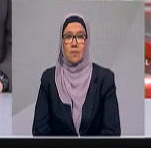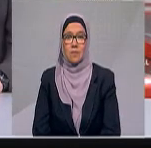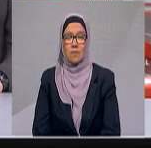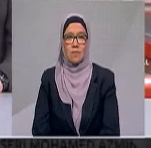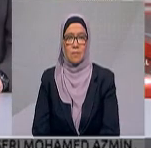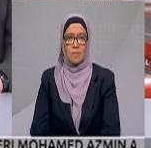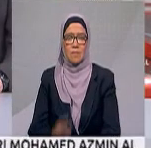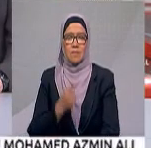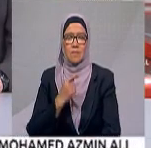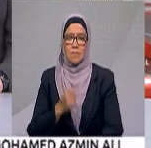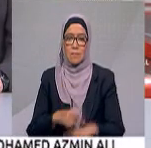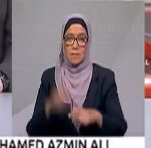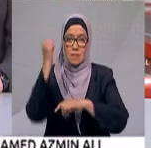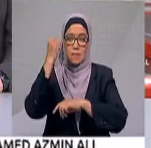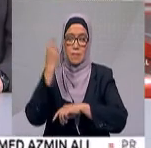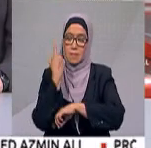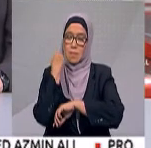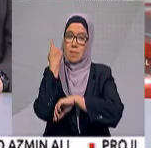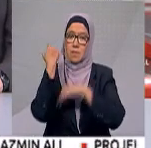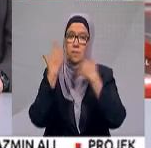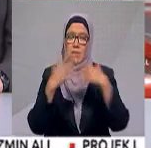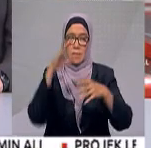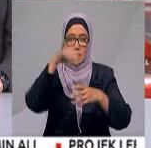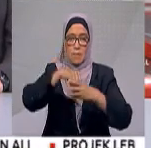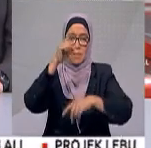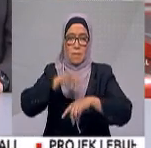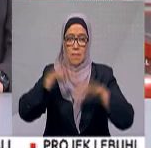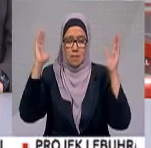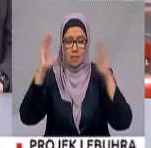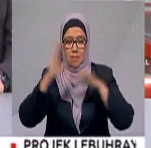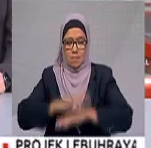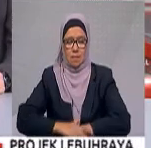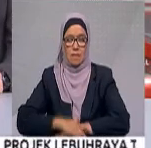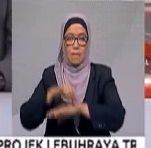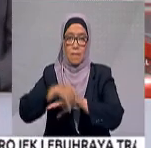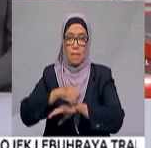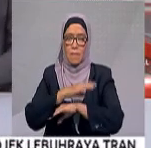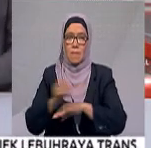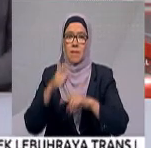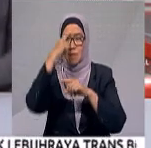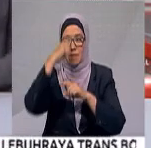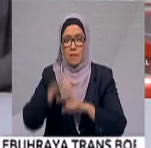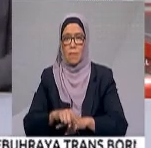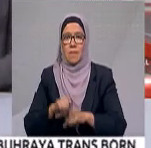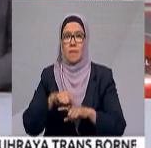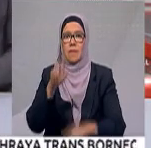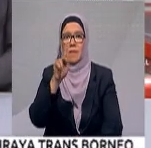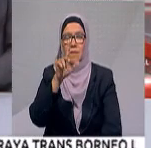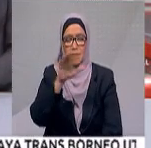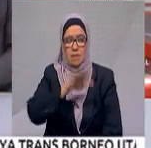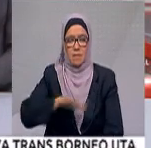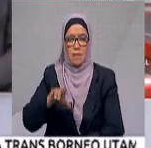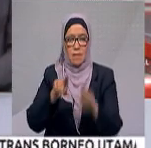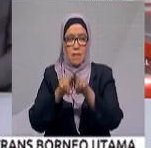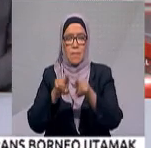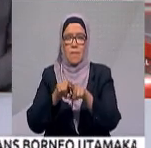Saudara, sebentar tadi telah masuk waktu solat Fardu Isyak bagi wilayah Persekutuan Kuala Lumpur dan kawasan-kawasan yang sama waktu dengannya.